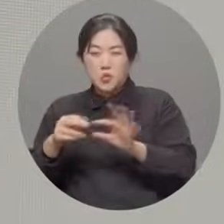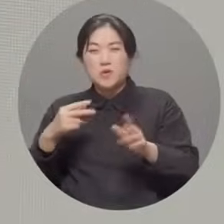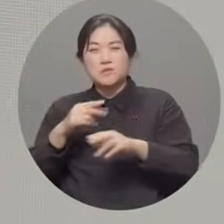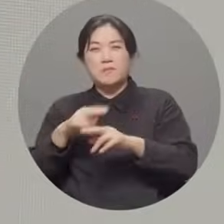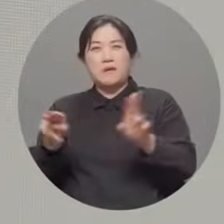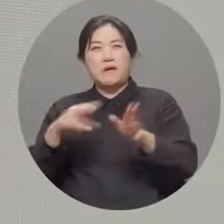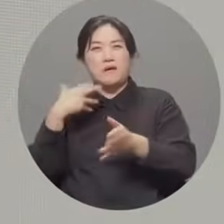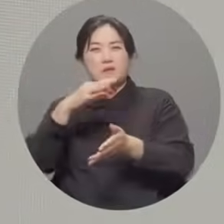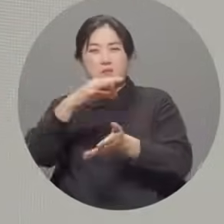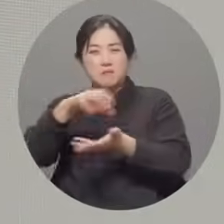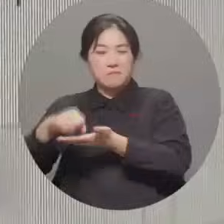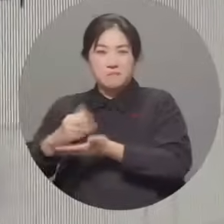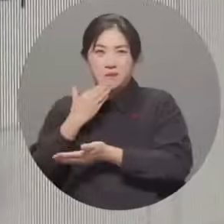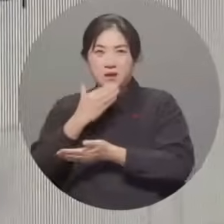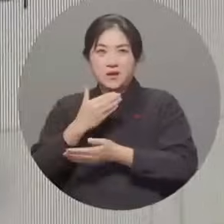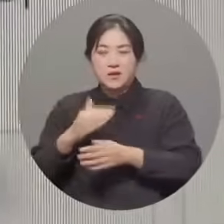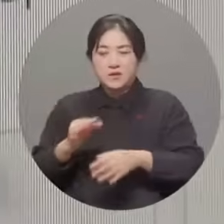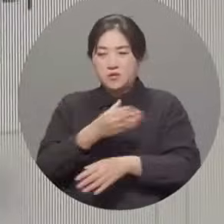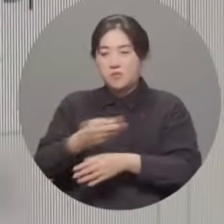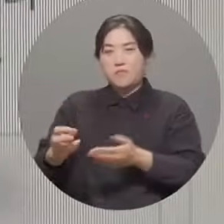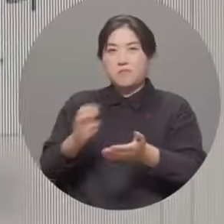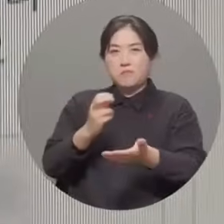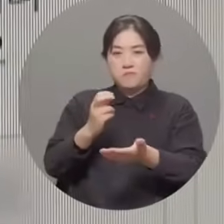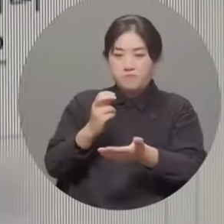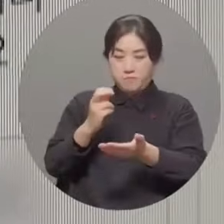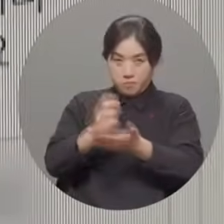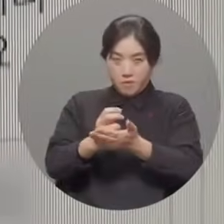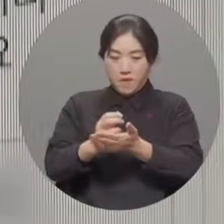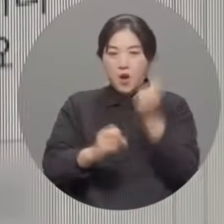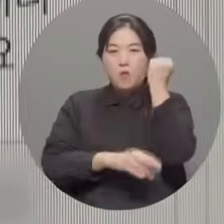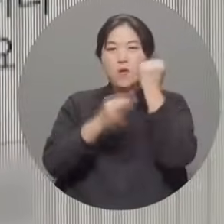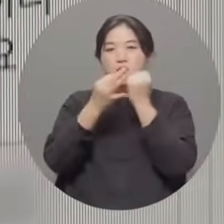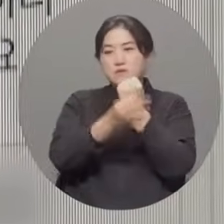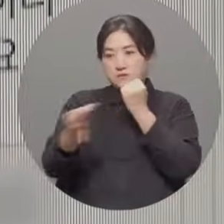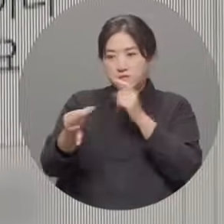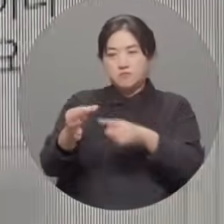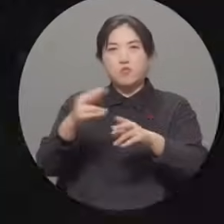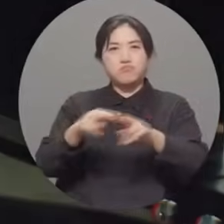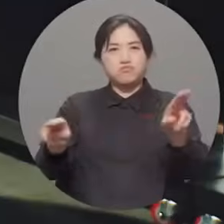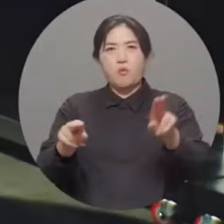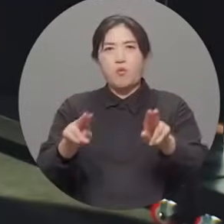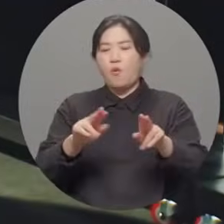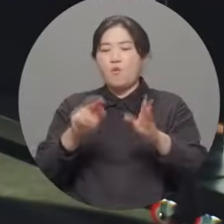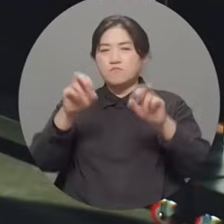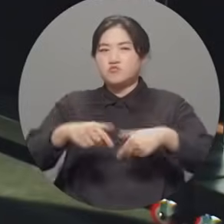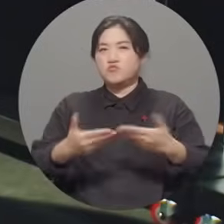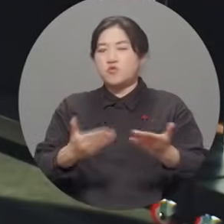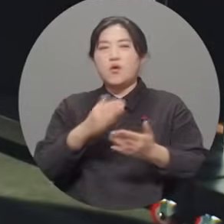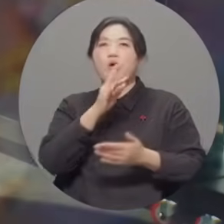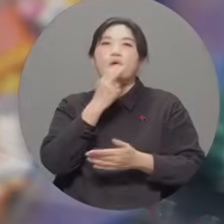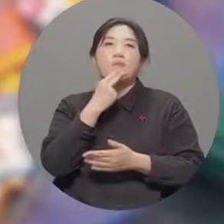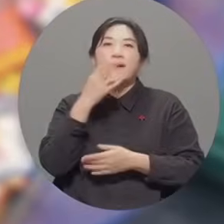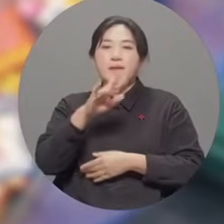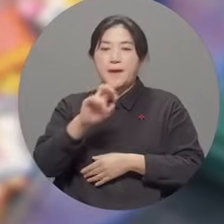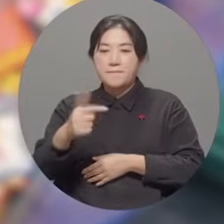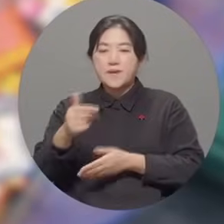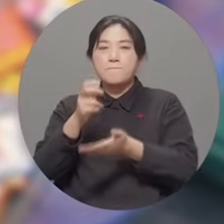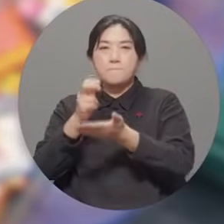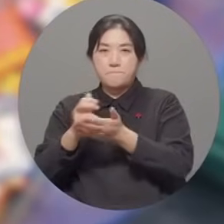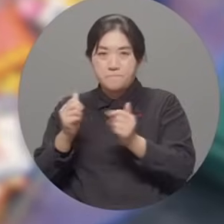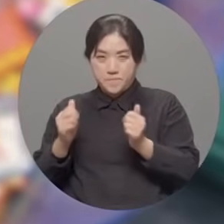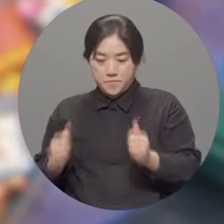있었습니다. 대부업법에 원금 자체에 대한 무효 조항은 없기 때문입니다. 하지만 민법에 따라